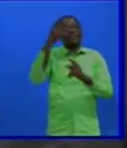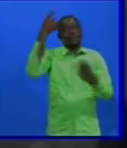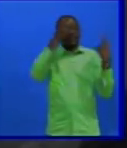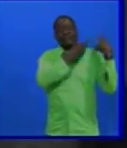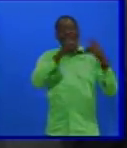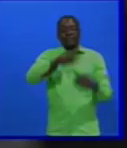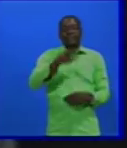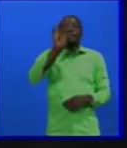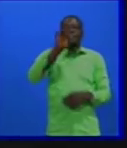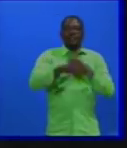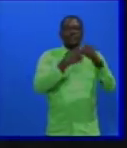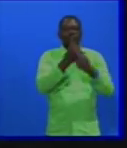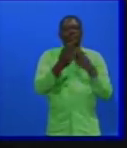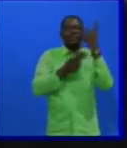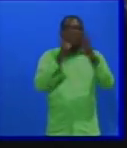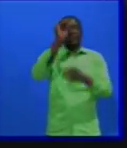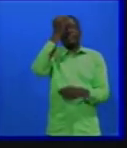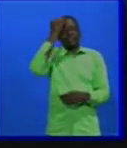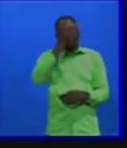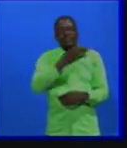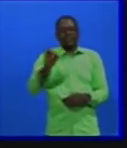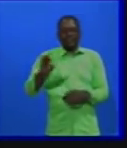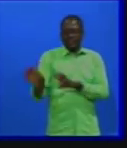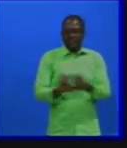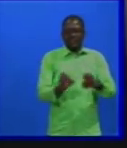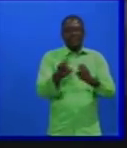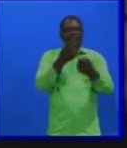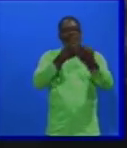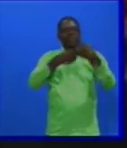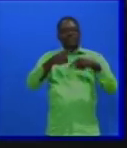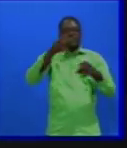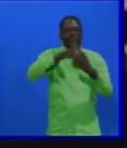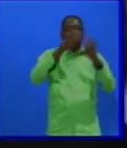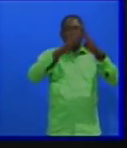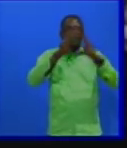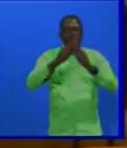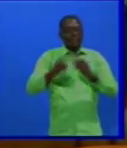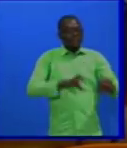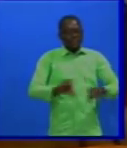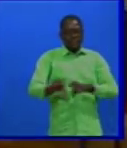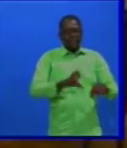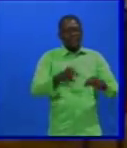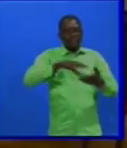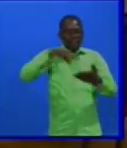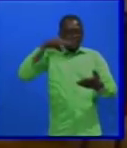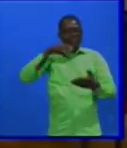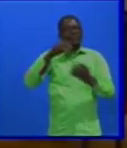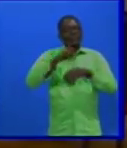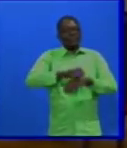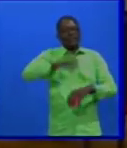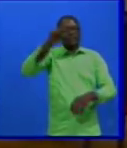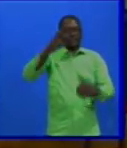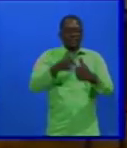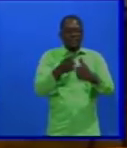visite officielle en France, il effectue un retour dans la ville où il a fait ses études supérieures. C'est le premier responsable de la